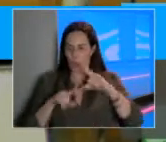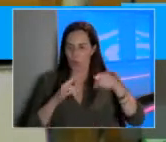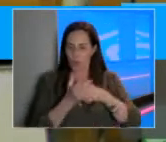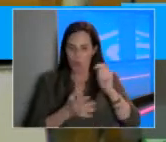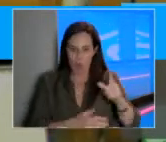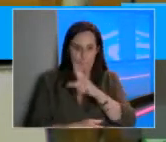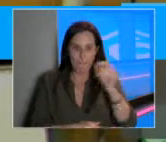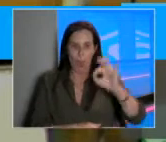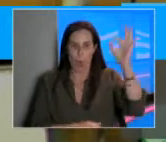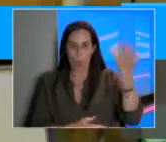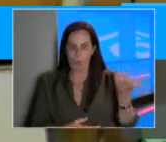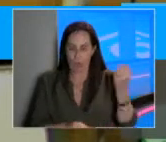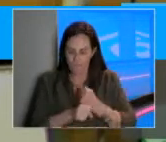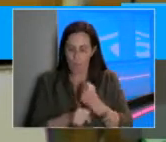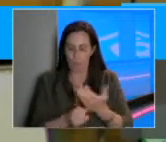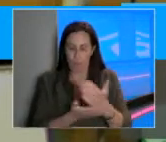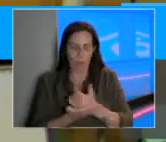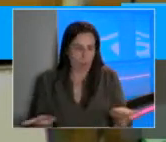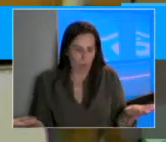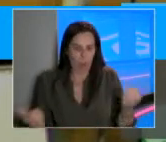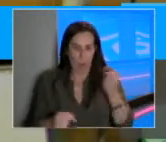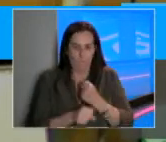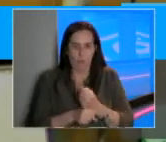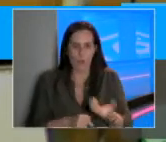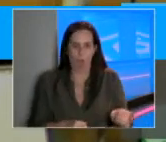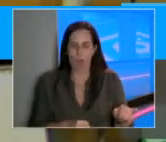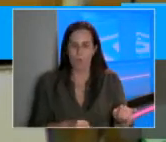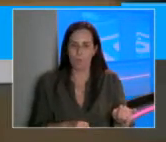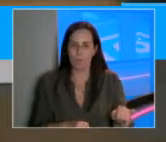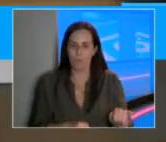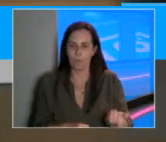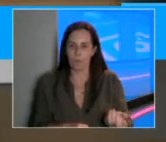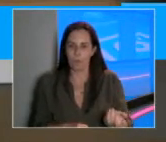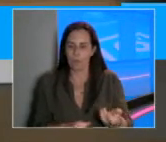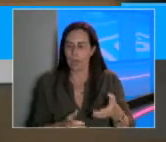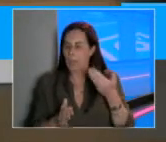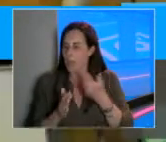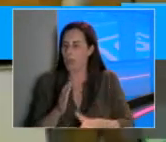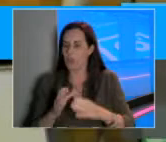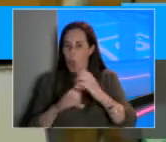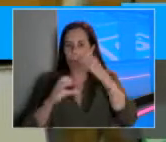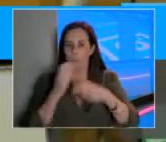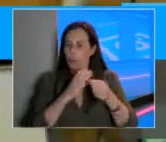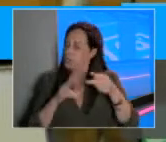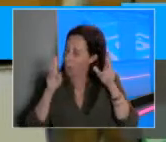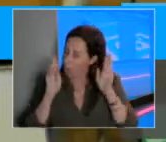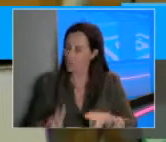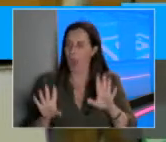נשלם להם 100% שכר על העבודה שהם יעשו. את המחסור בתשתיות של האוטובוסים